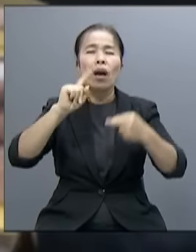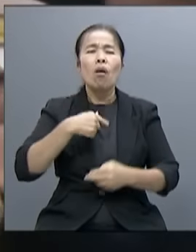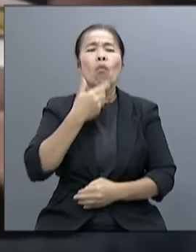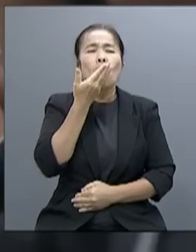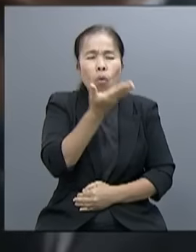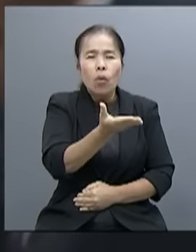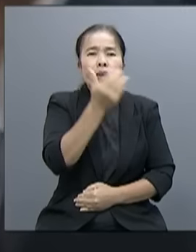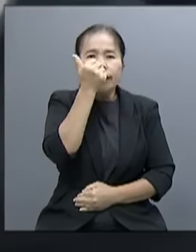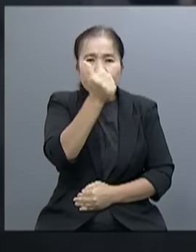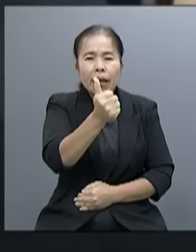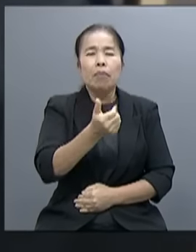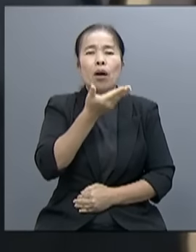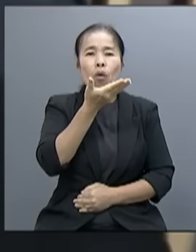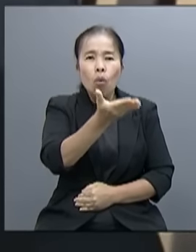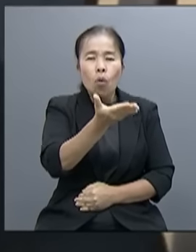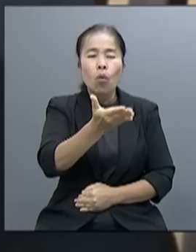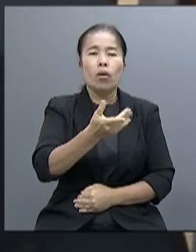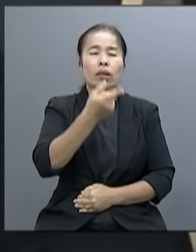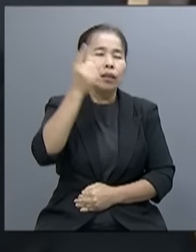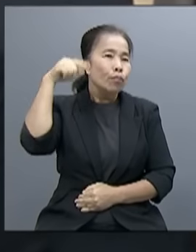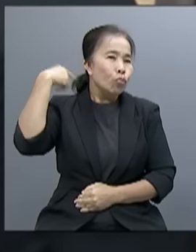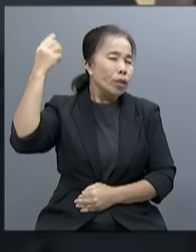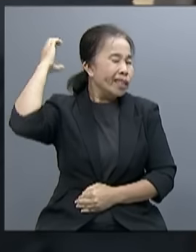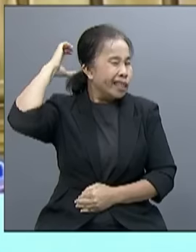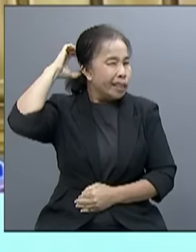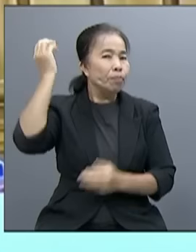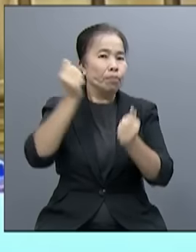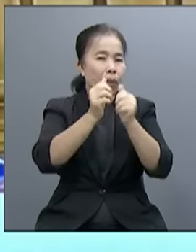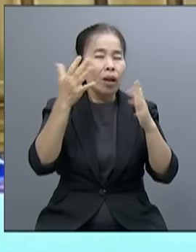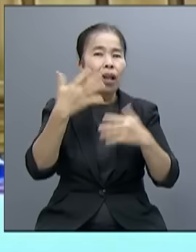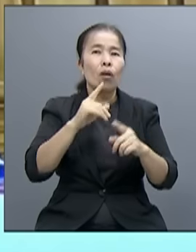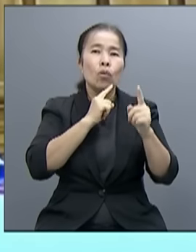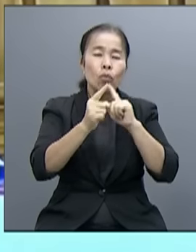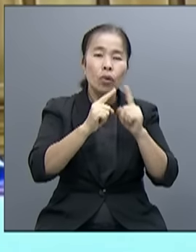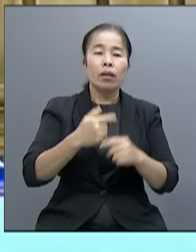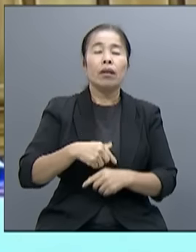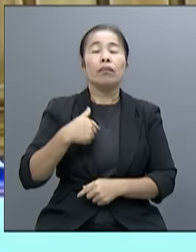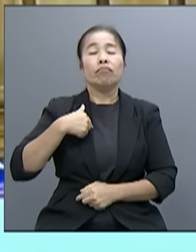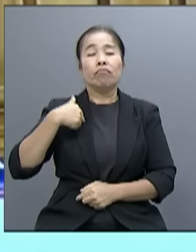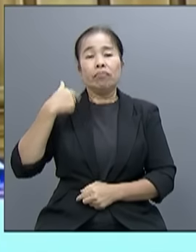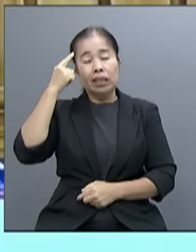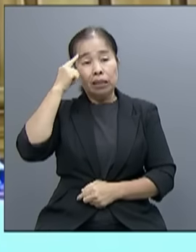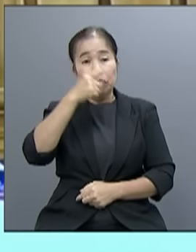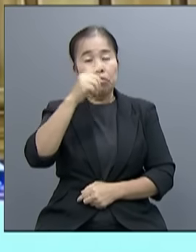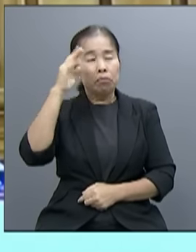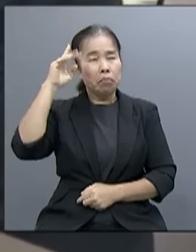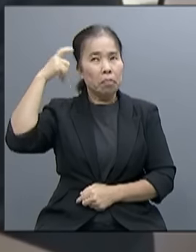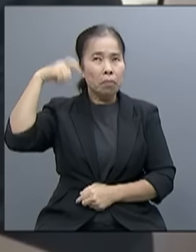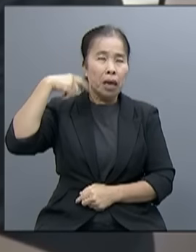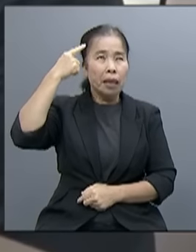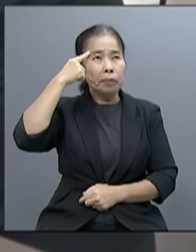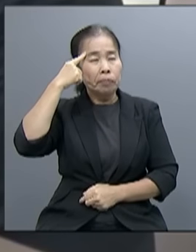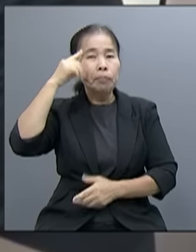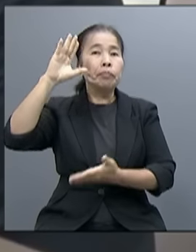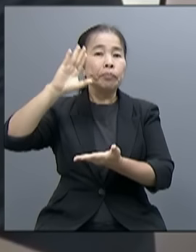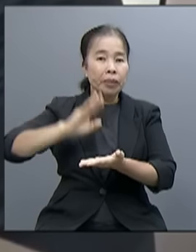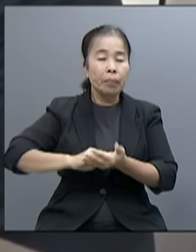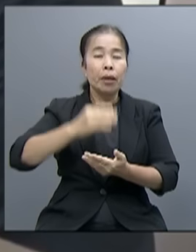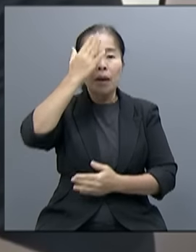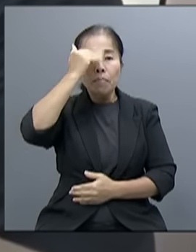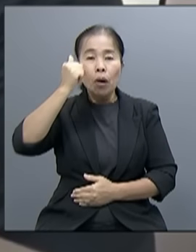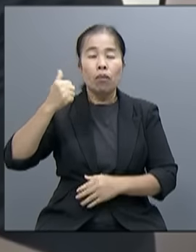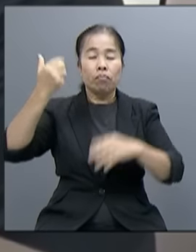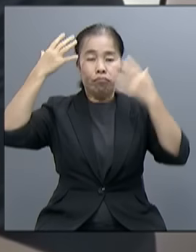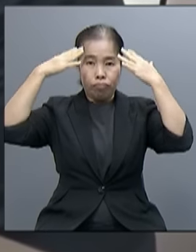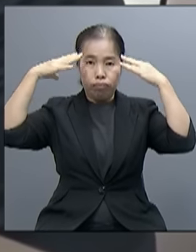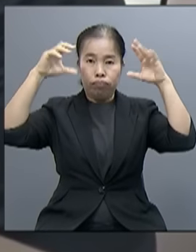ารือกับองซานซูจีแล้วก็บอกว่านี่เป็นสิ่งที่ผู้นำกองทัพเมียนมาอาจจะนำไปพิจารณาได้นะคะคือสมเด็จฮุนเซนตอนนี้มีต